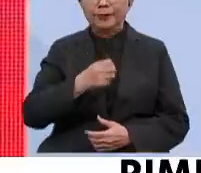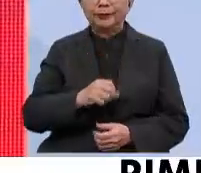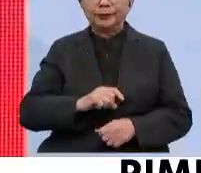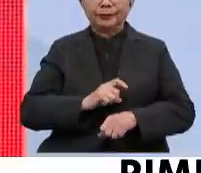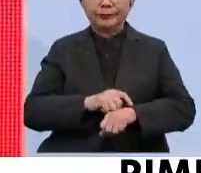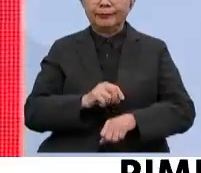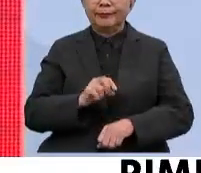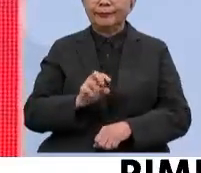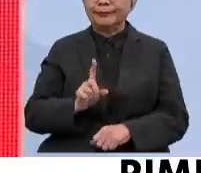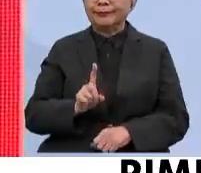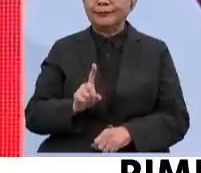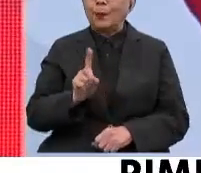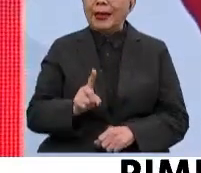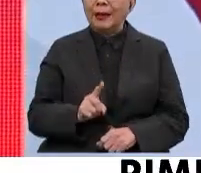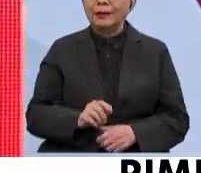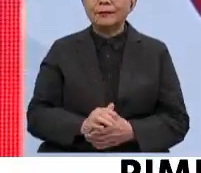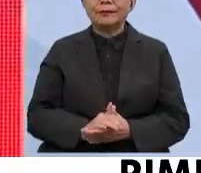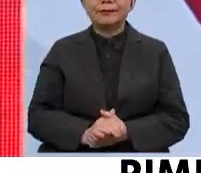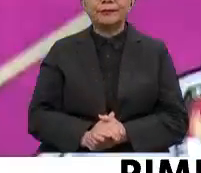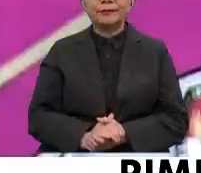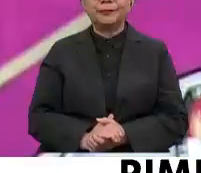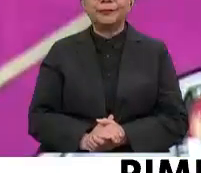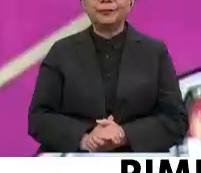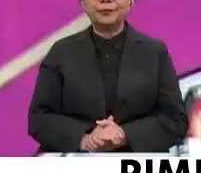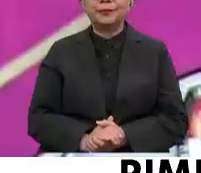Anda berbicara.